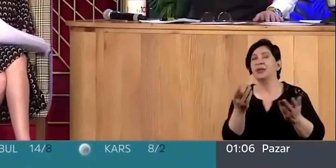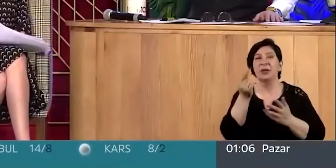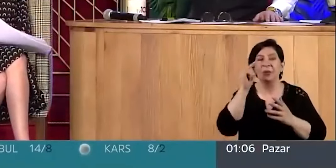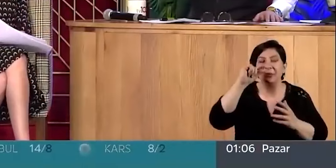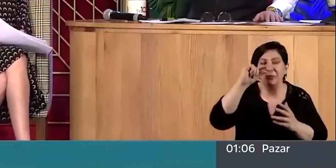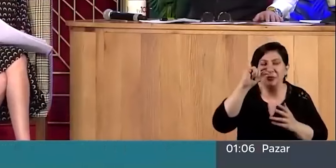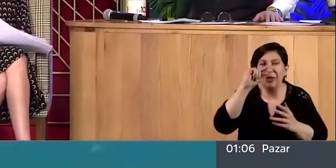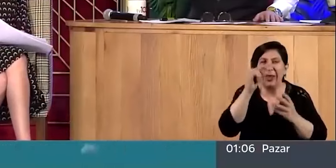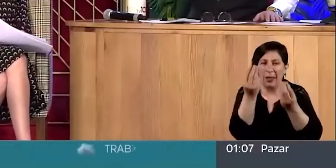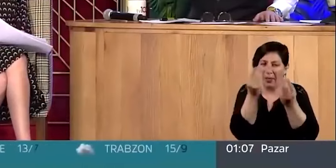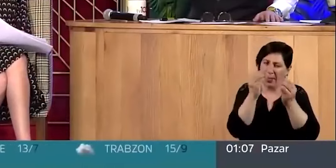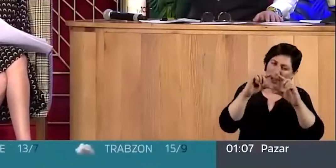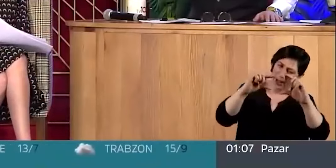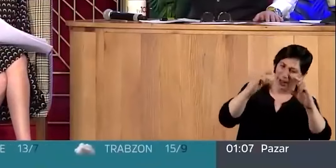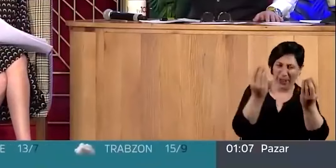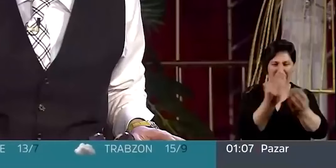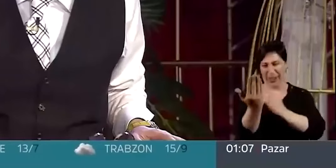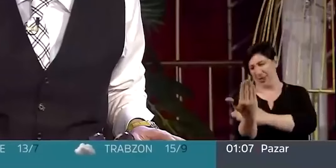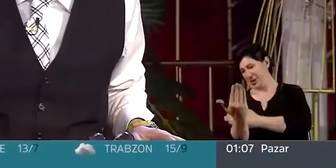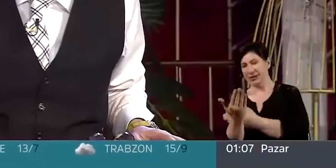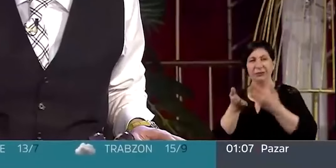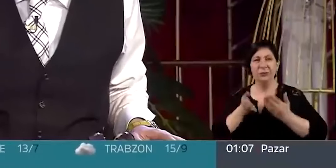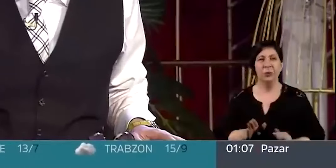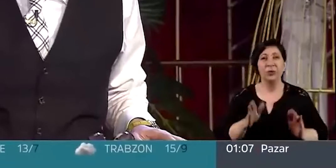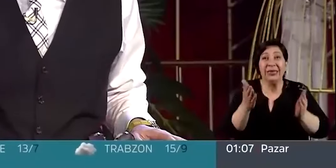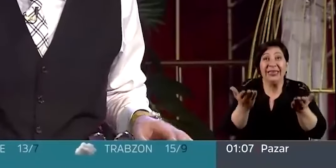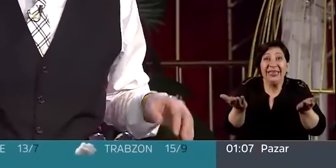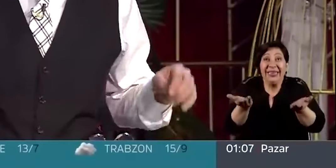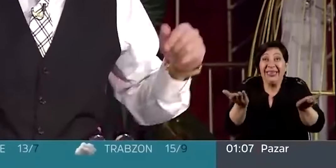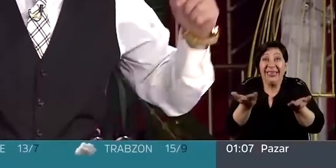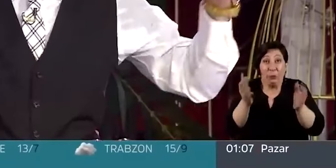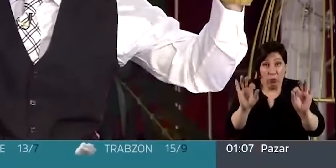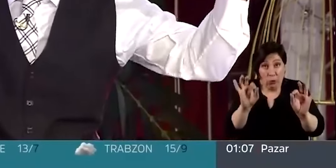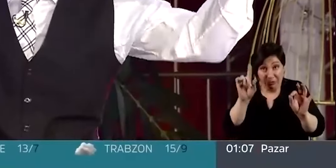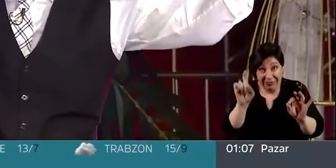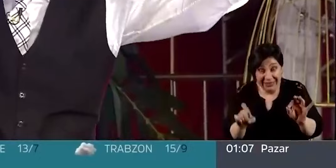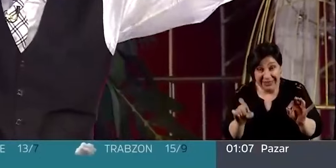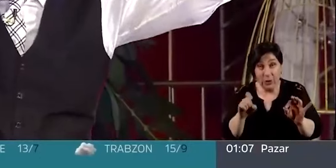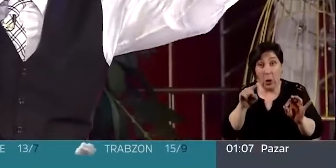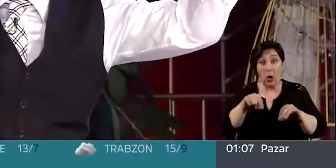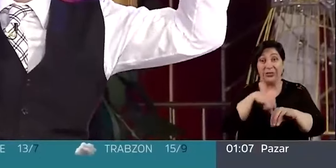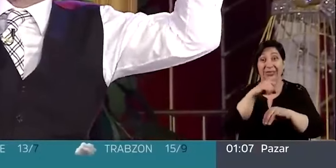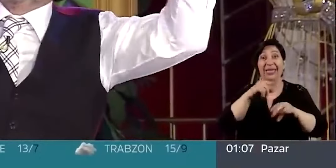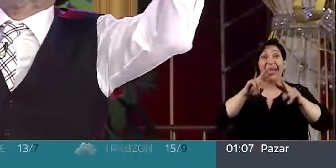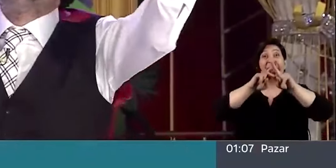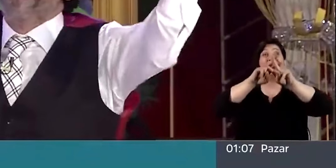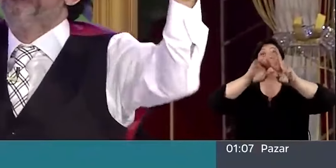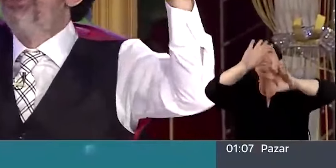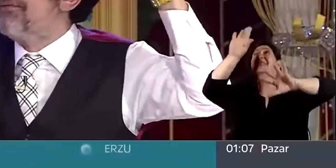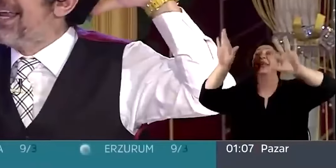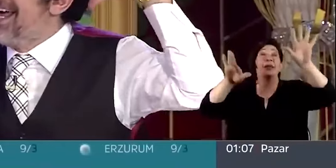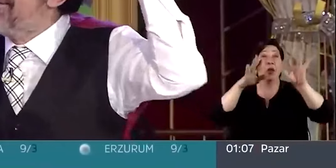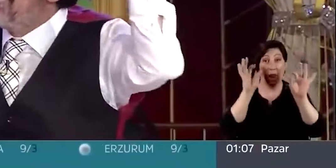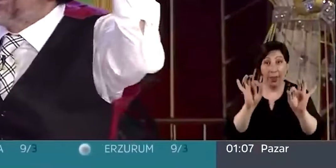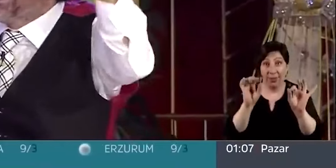şey doğduk yani bebek olarak bu kadar mühim miyiz ki? Mühim miyiz ki o sırada yıldızların